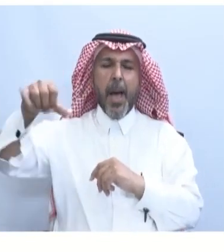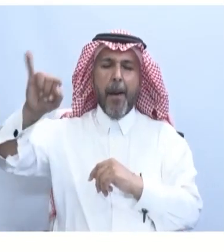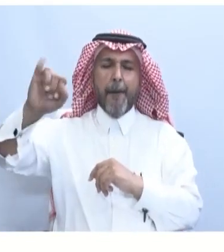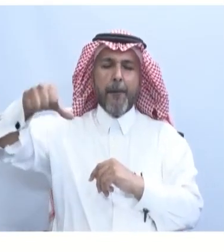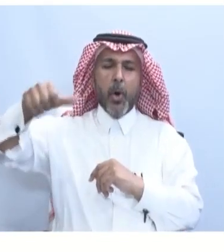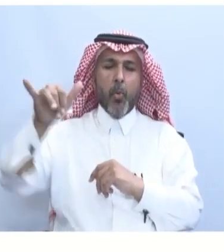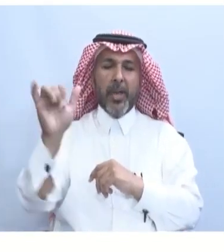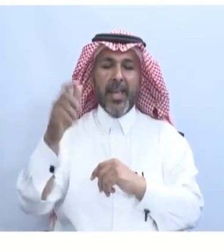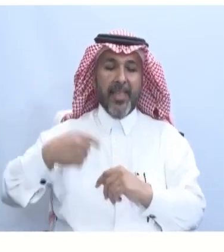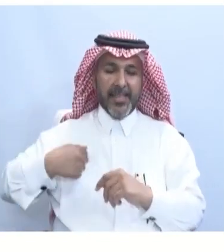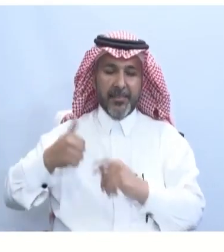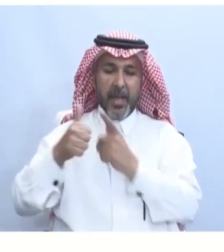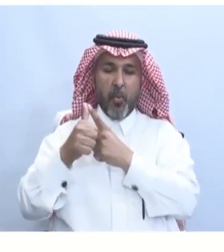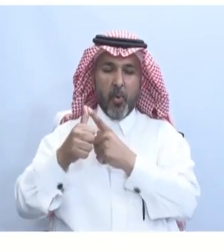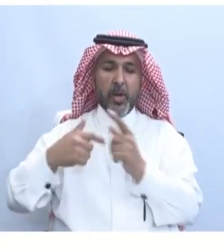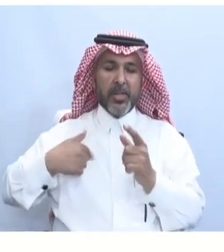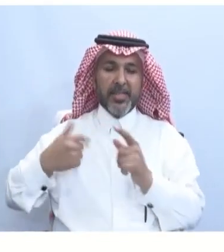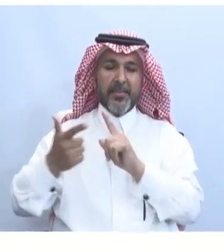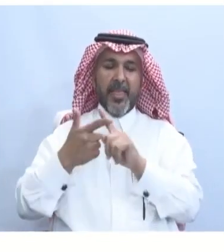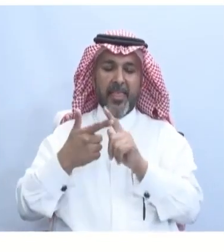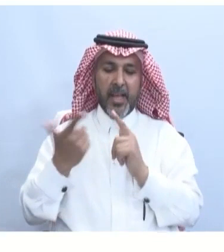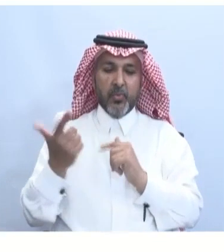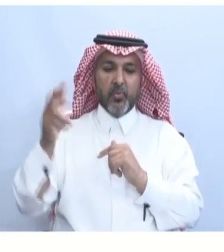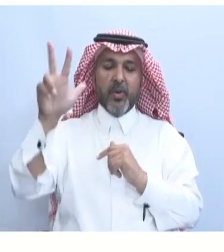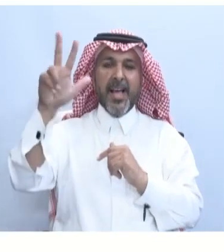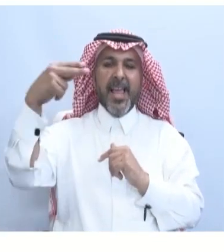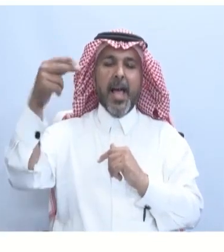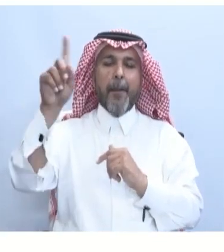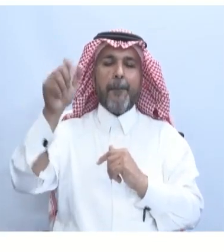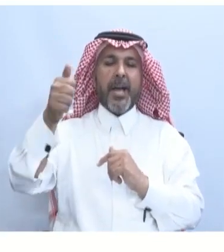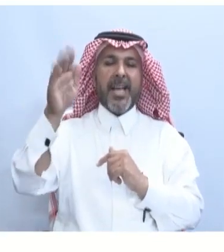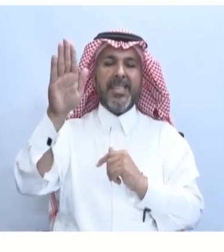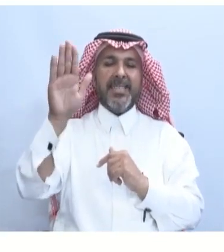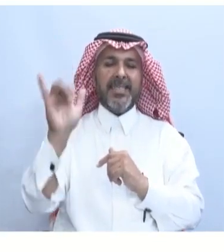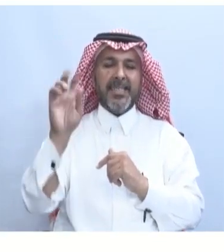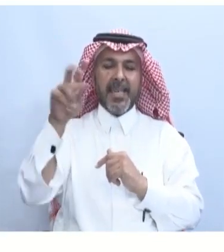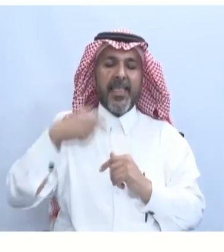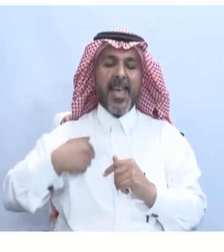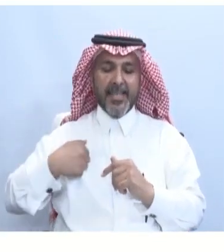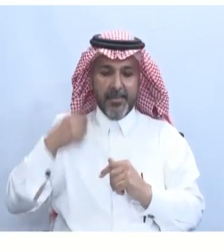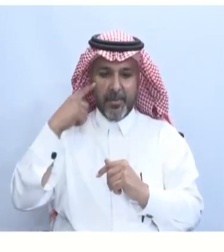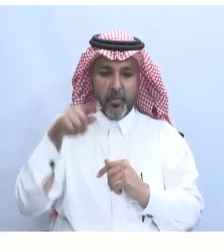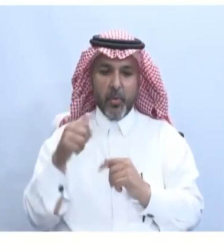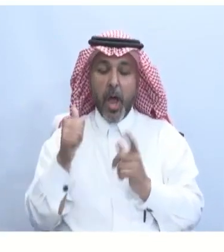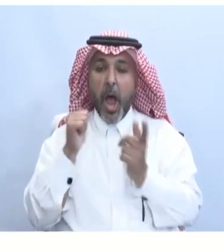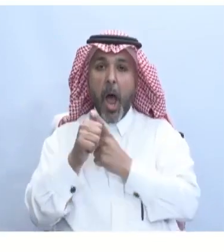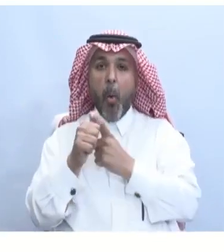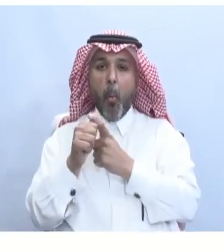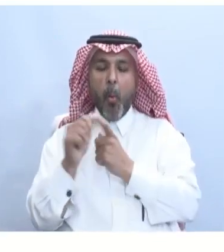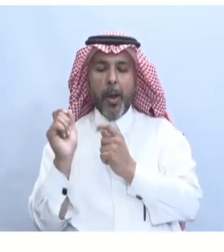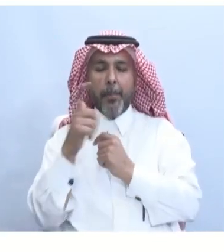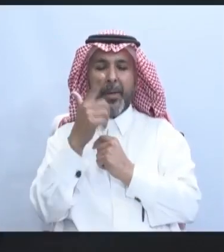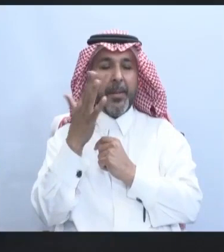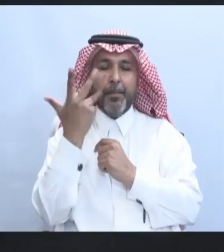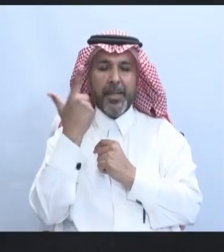انطلقت الحضاره الاسلاميه وما ابرز منجزاتها اهتمت